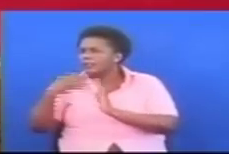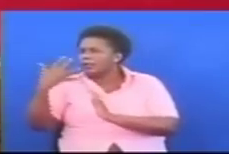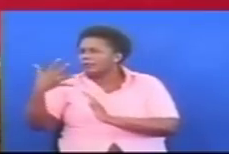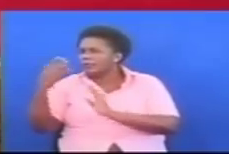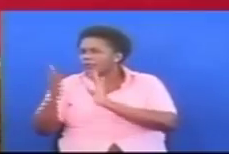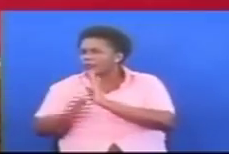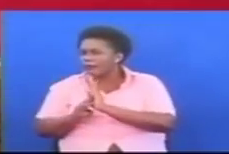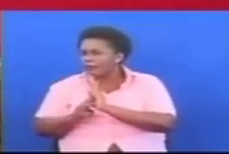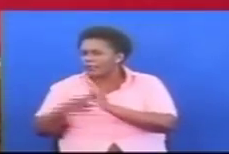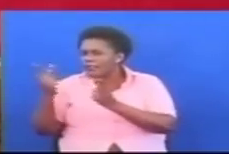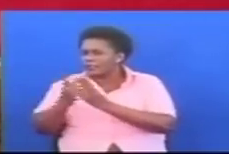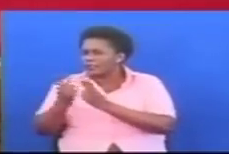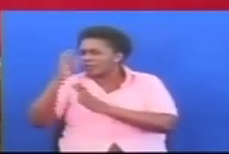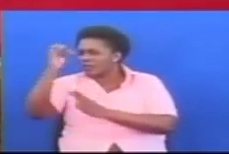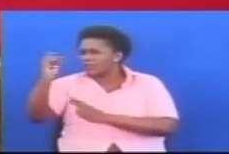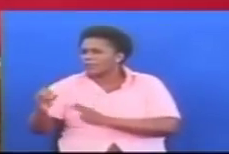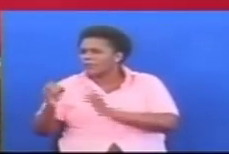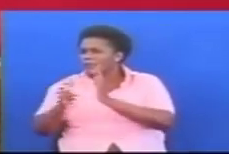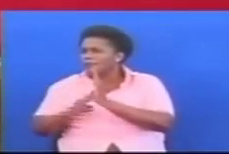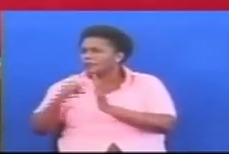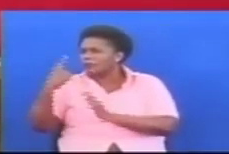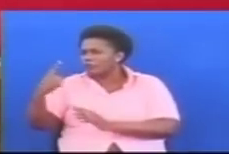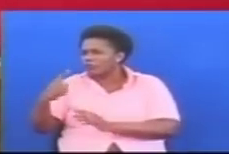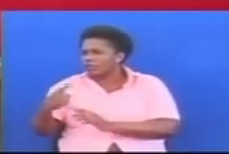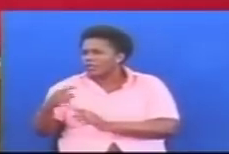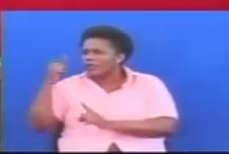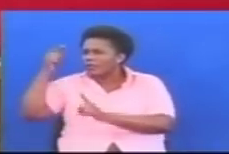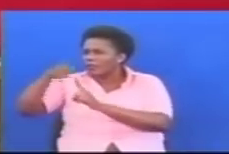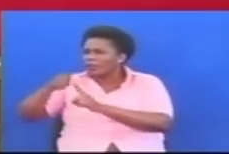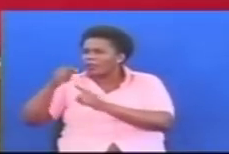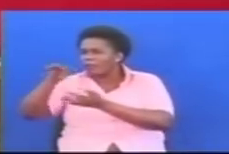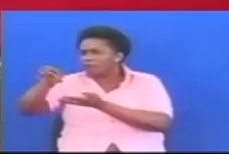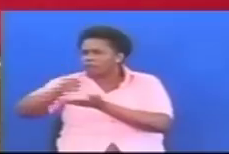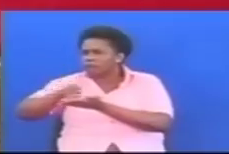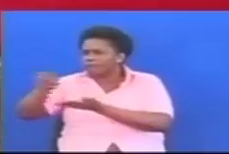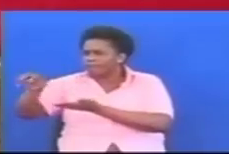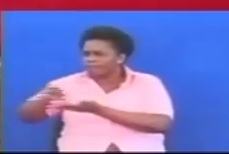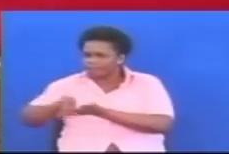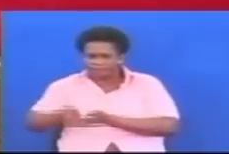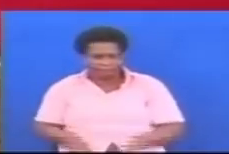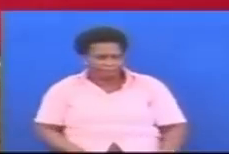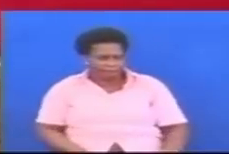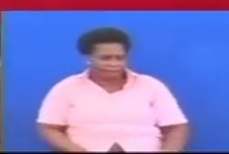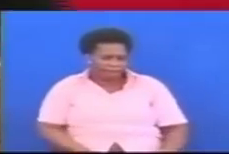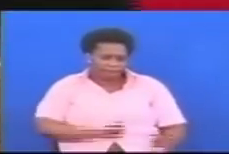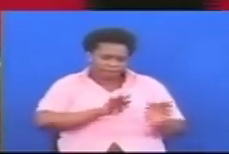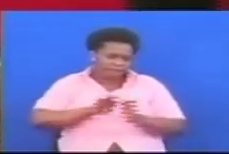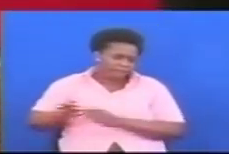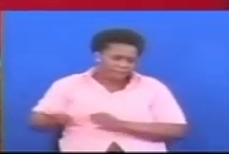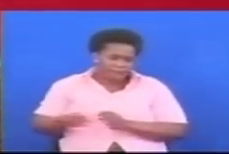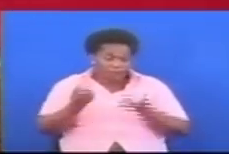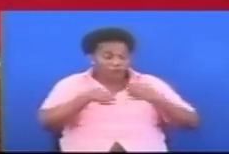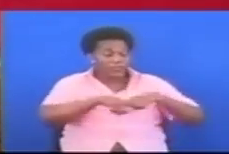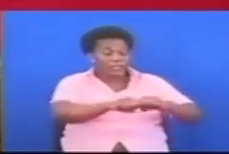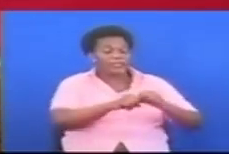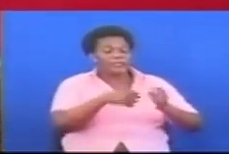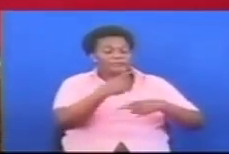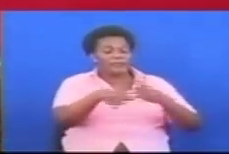bilioni 4,127,900,000 sawa na 81% ya malengo ya ukusanyaji. Utekelezaji wa miradi ya maendeleo.